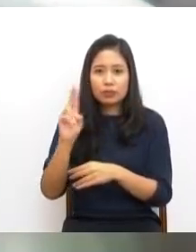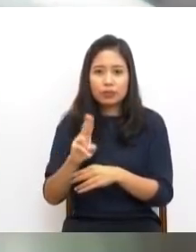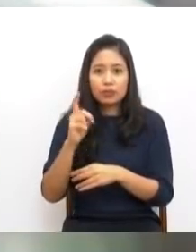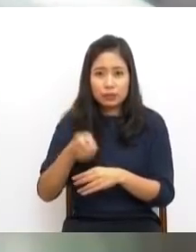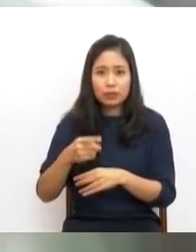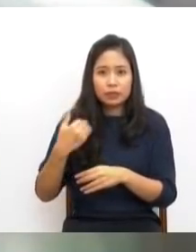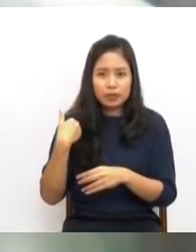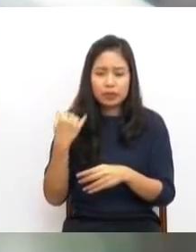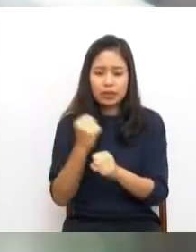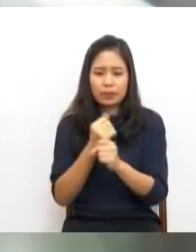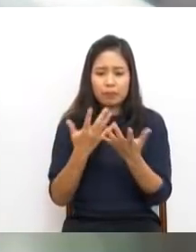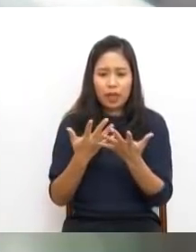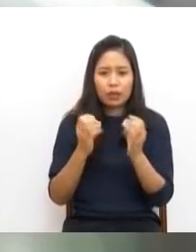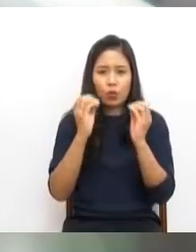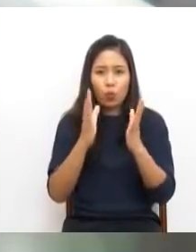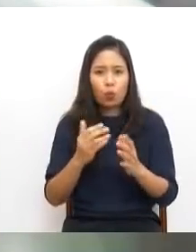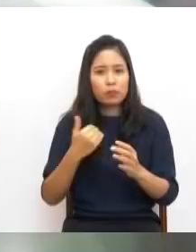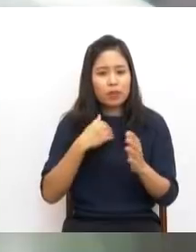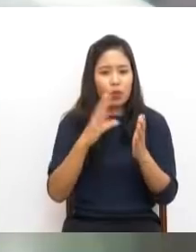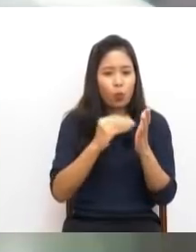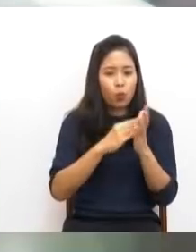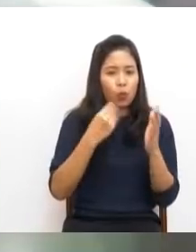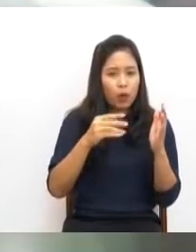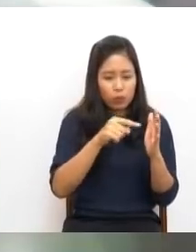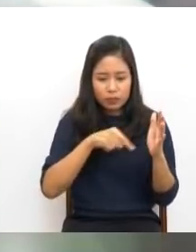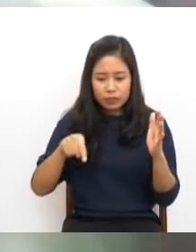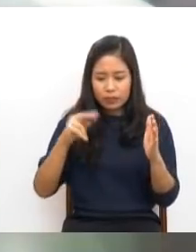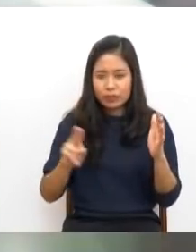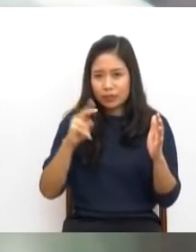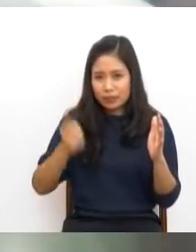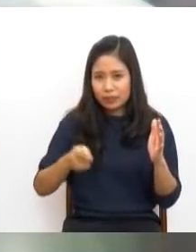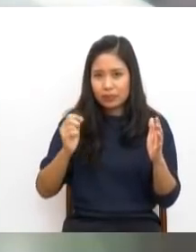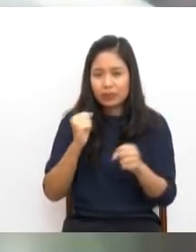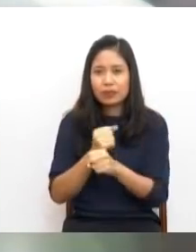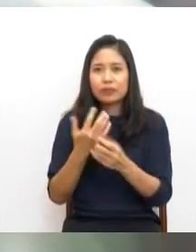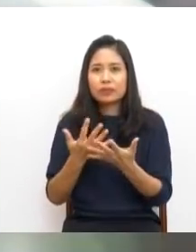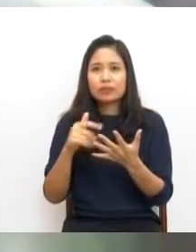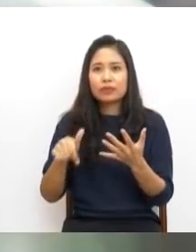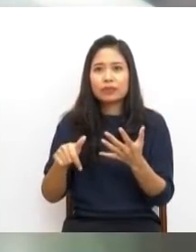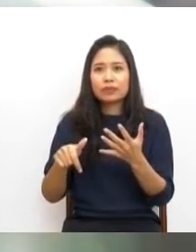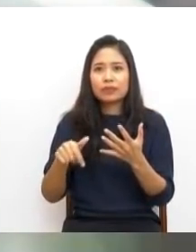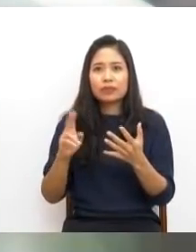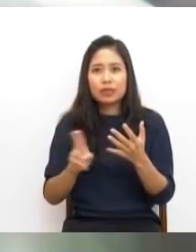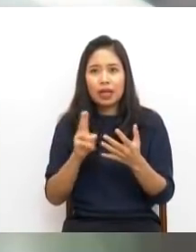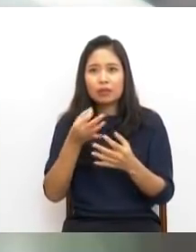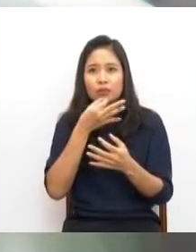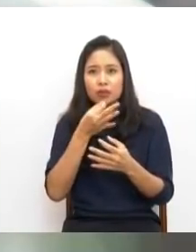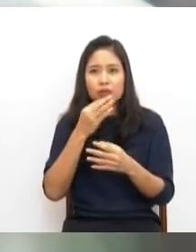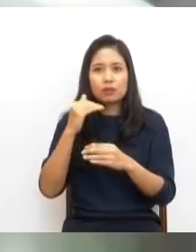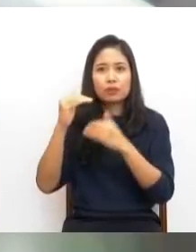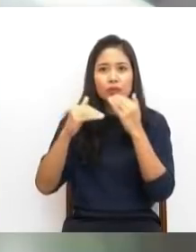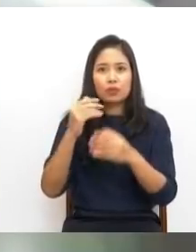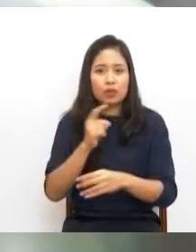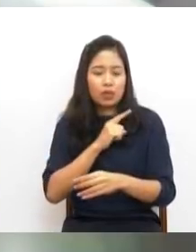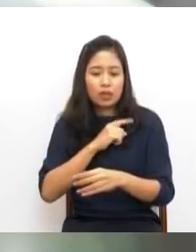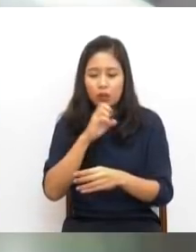จะทำยังไงให้คุณครูเนี่ยยังคงสามารถที่จะเอาไปปรับใช้อย่างที่พี่โชบอกว่าไปปรับใช้กับพื้นที่ของตัวเองด้วยได้ทดลองลงมือ